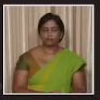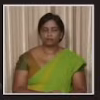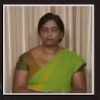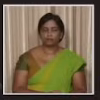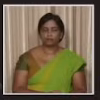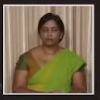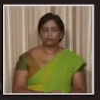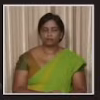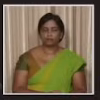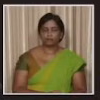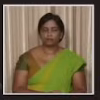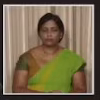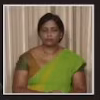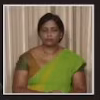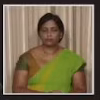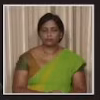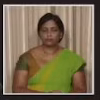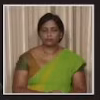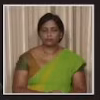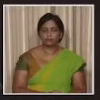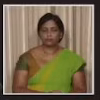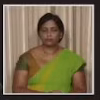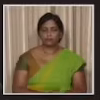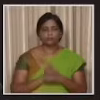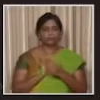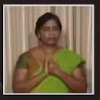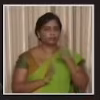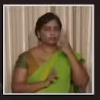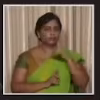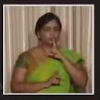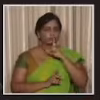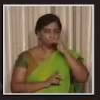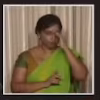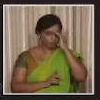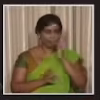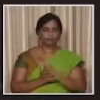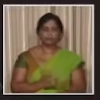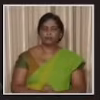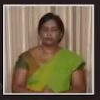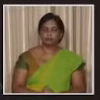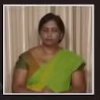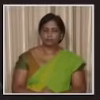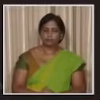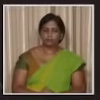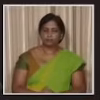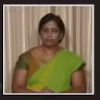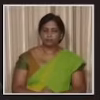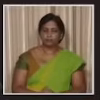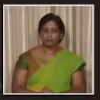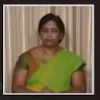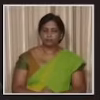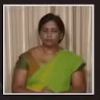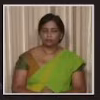ගාන්ත කරනවා ඉතින් කැටියෙන් කියන්නේ ගරු නියෝජ්‍ය කතානායකතුමනි හරිද මේ